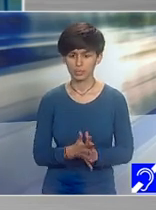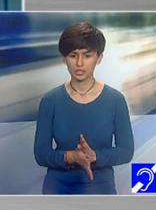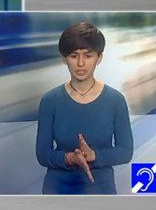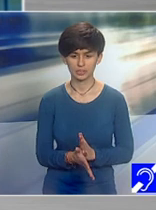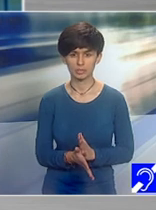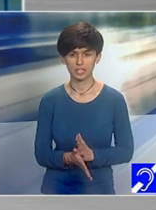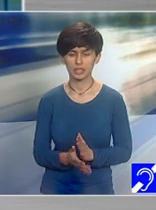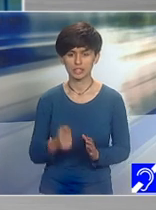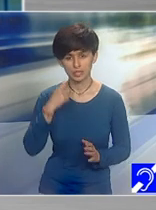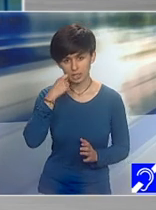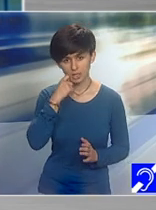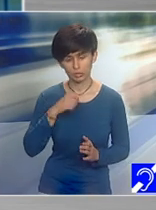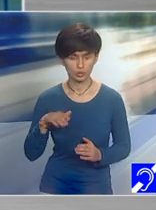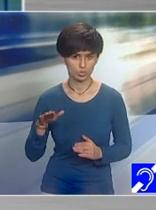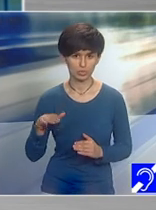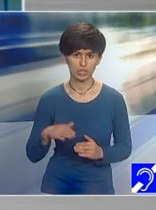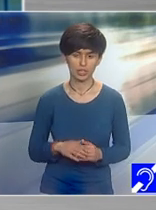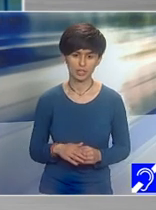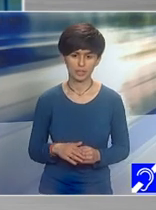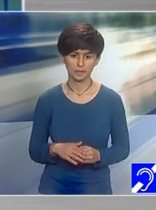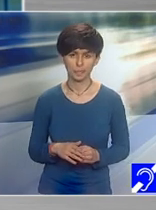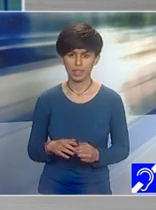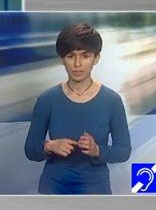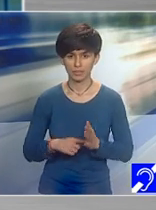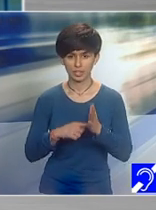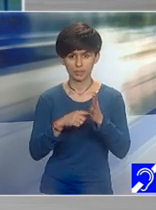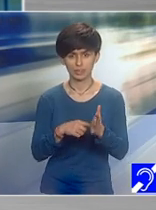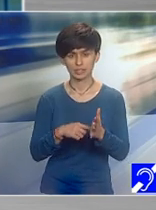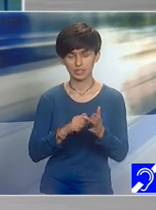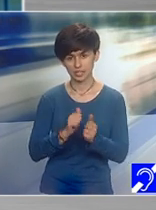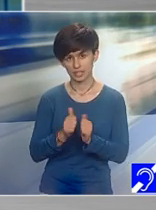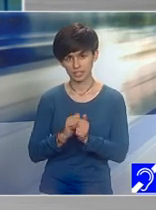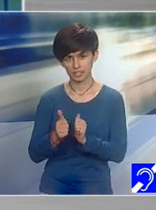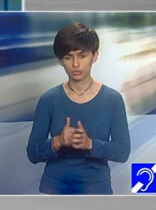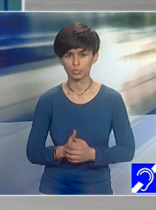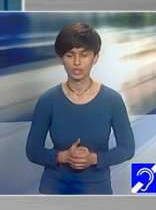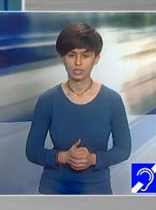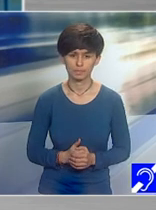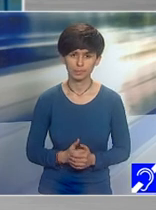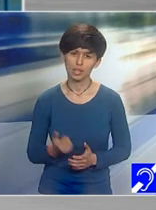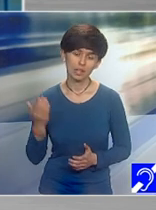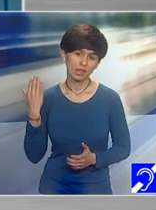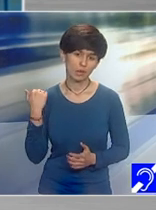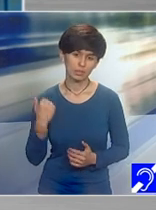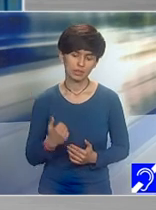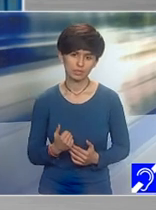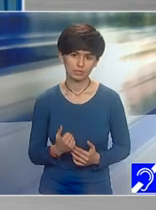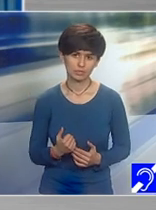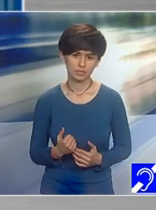avea și are o reprezentare foarte bună în sport, am fost campion la diferite discipline,